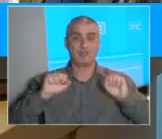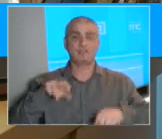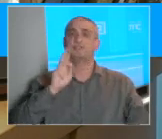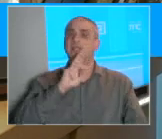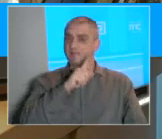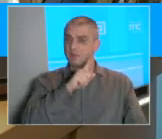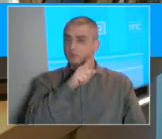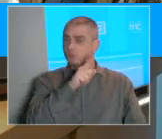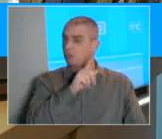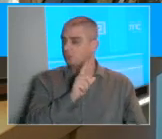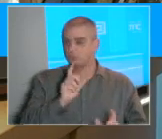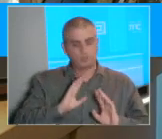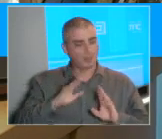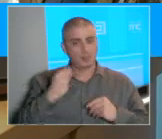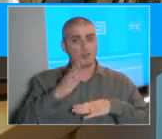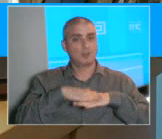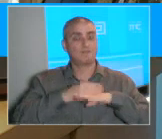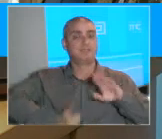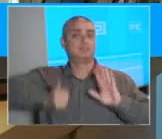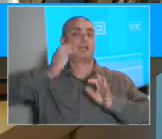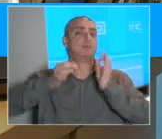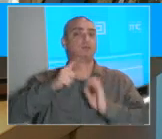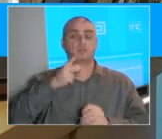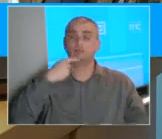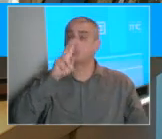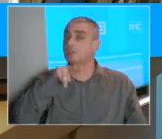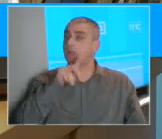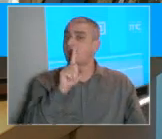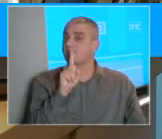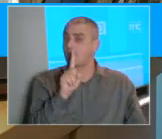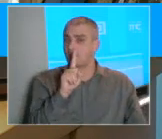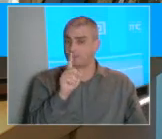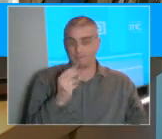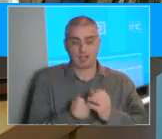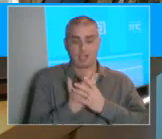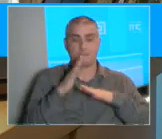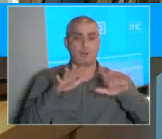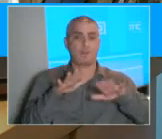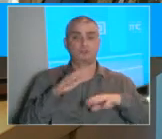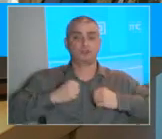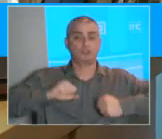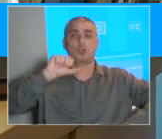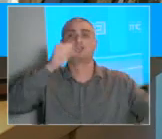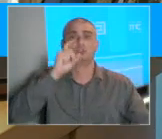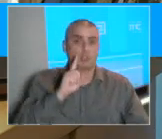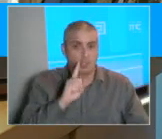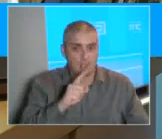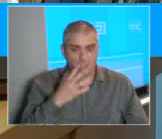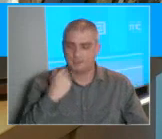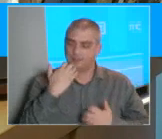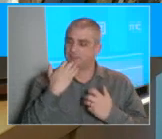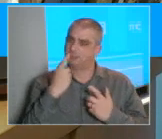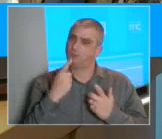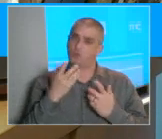ריבלין, שנמנע ממנו תפקיד שר המשפטים, בשנת 2001, עם הקמתה של ממשלת שרון הראשונה, בגלל איזה